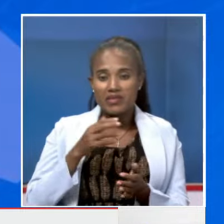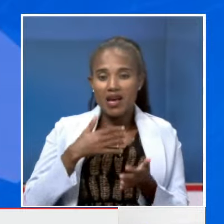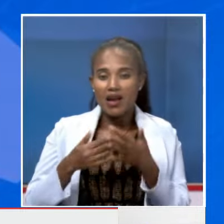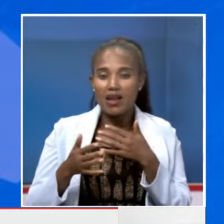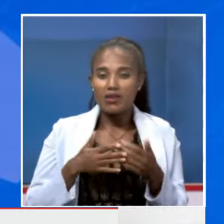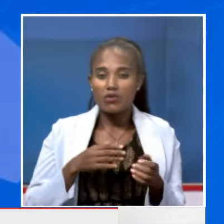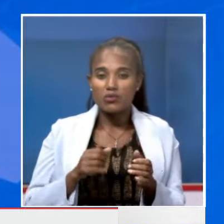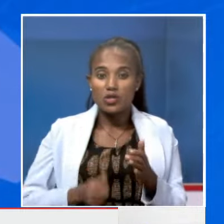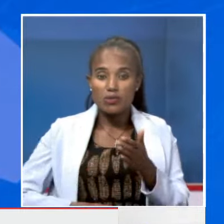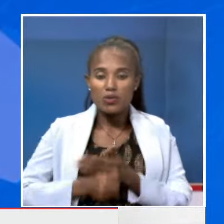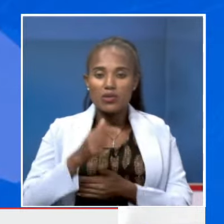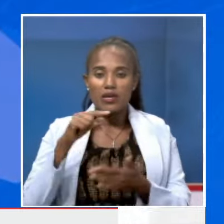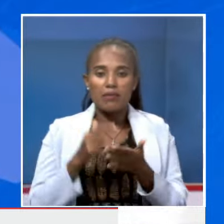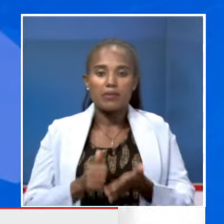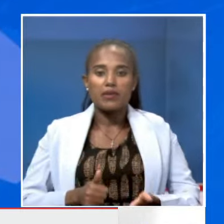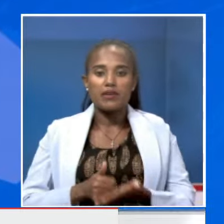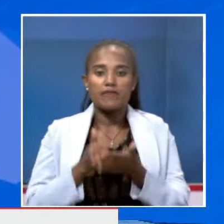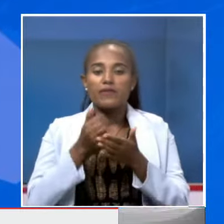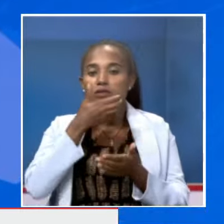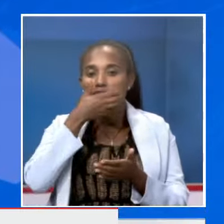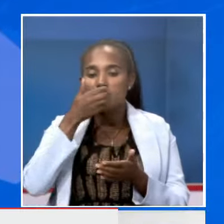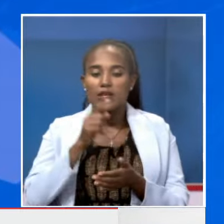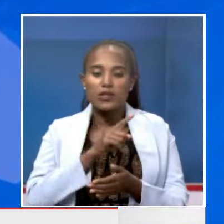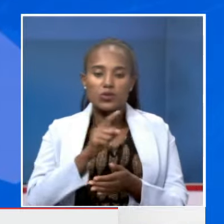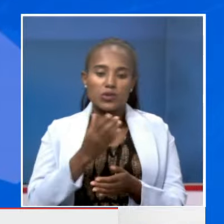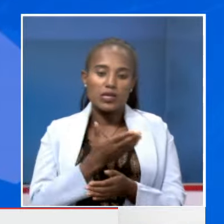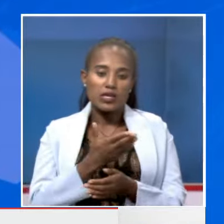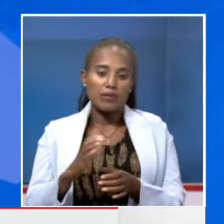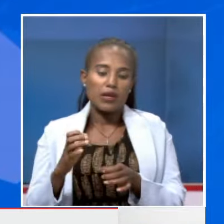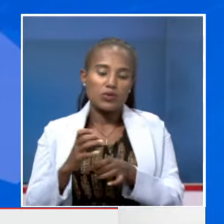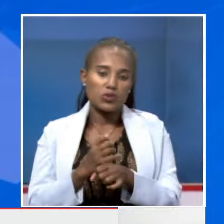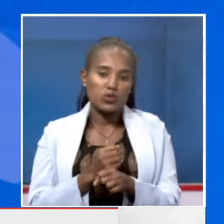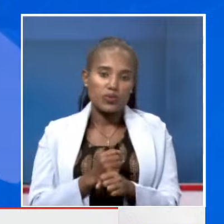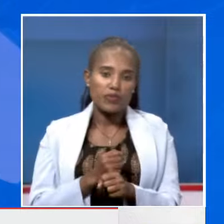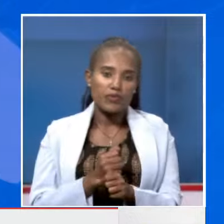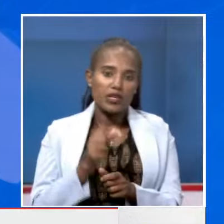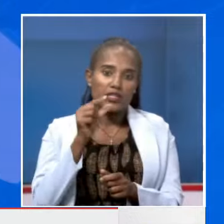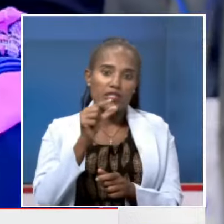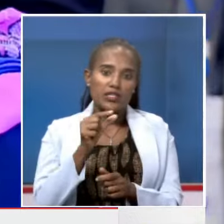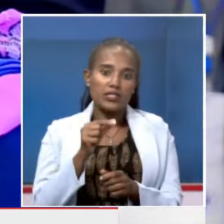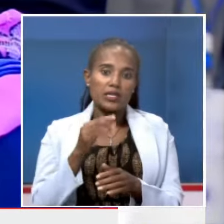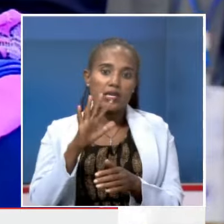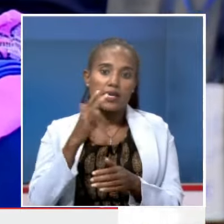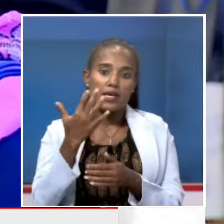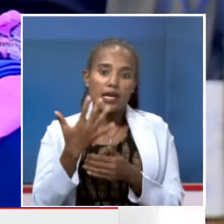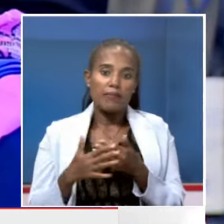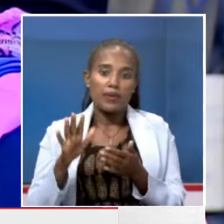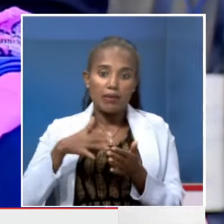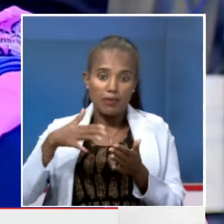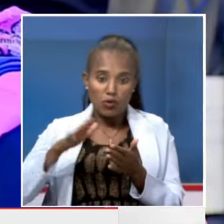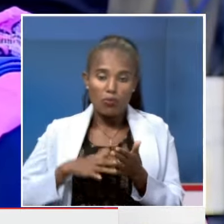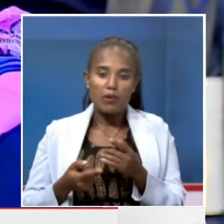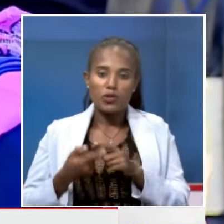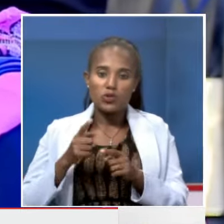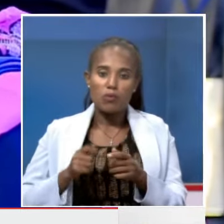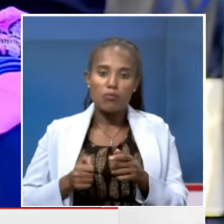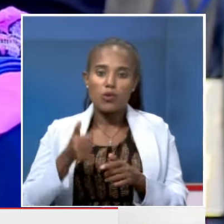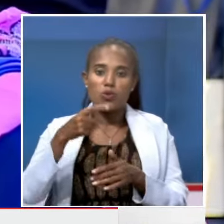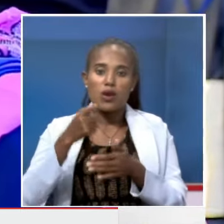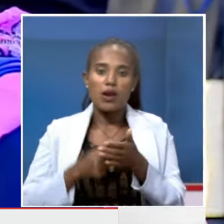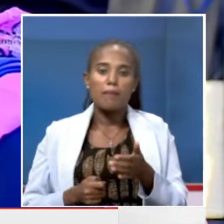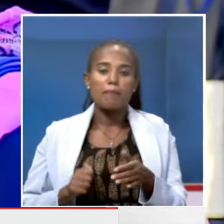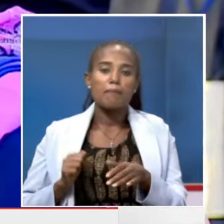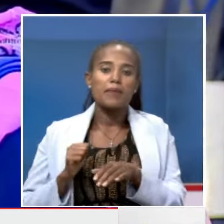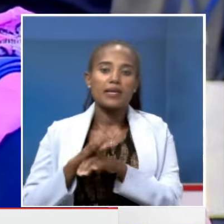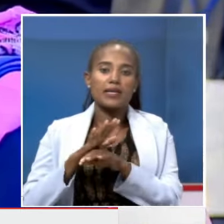ስለምንጎዳ እሱን ብንደግፍ ይሻላል። የእነሱን ግብዓት ወስዶ ትንሽ ቀለም ቀባብቶ መልሶ በውድ ዋጋ